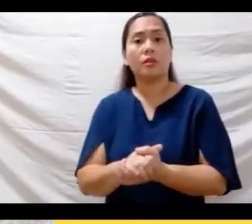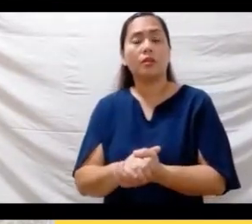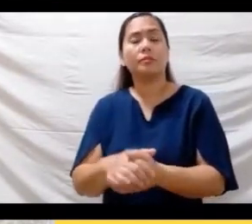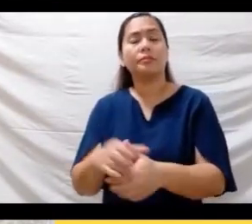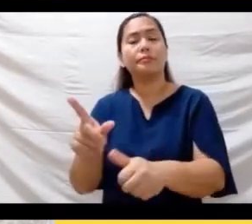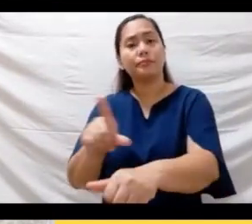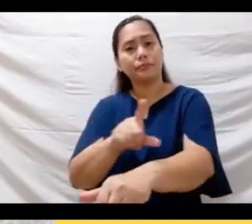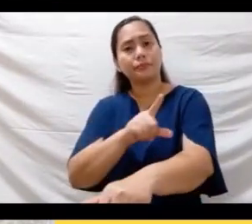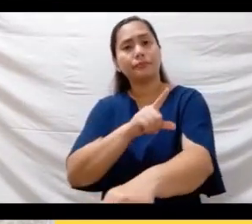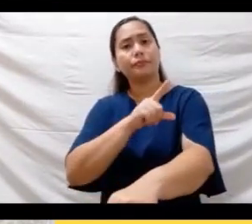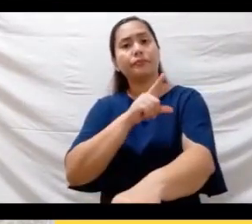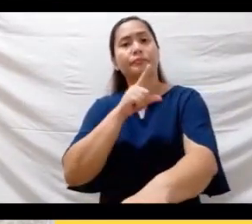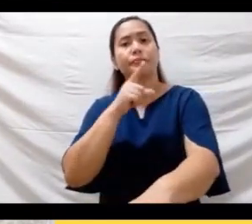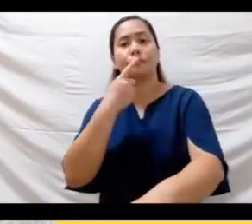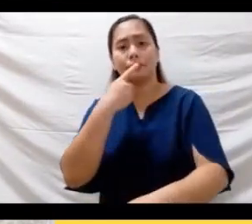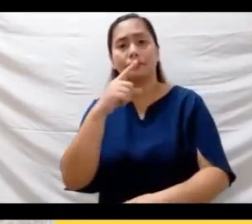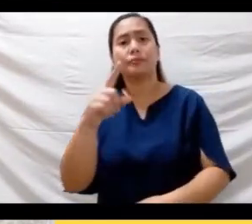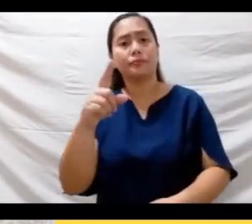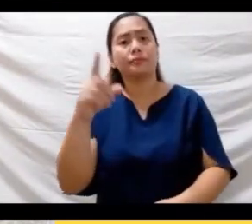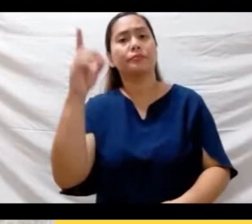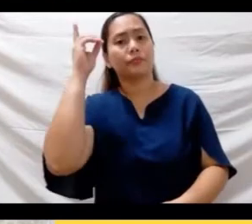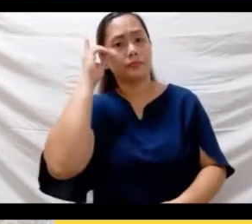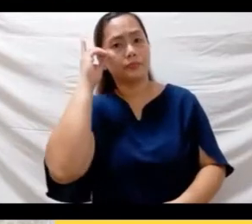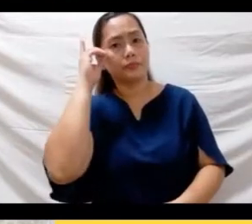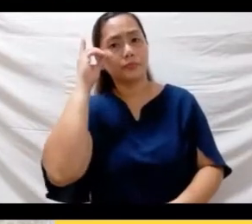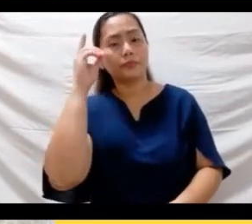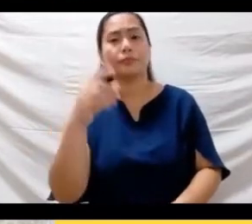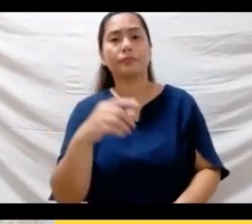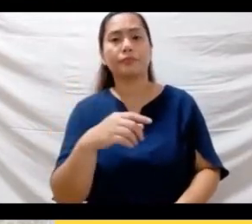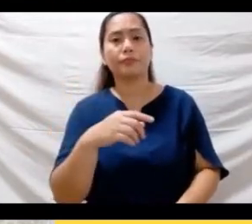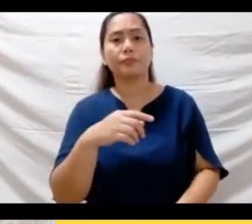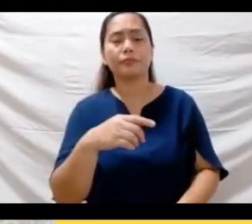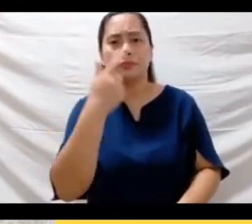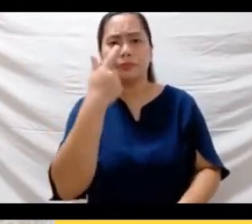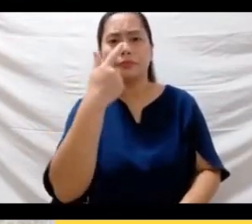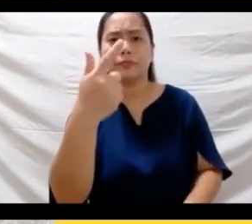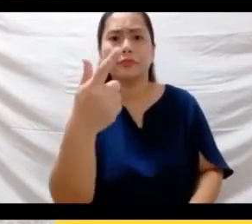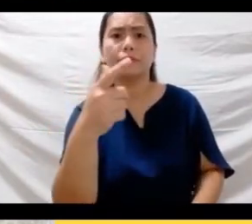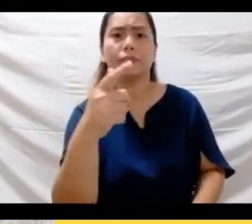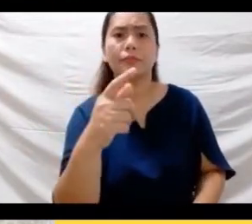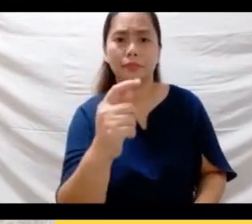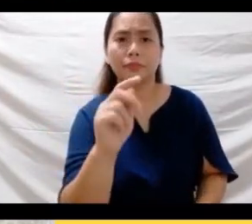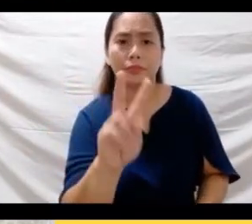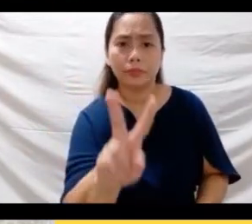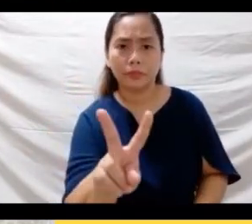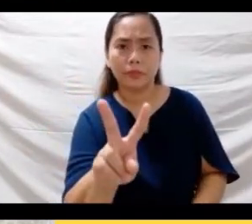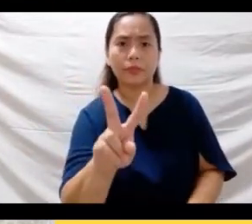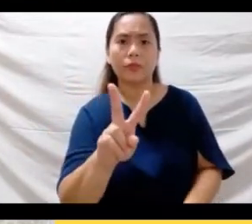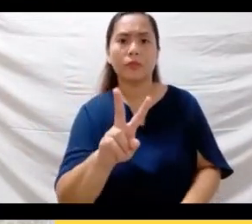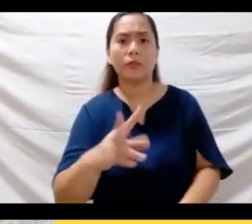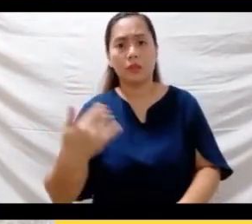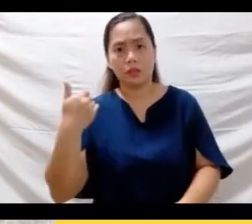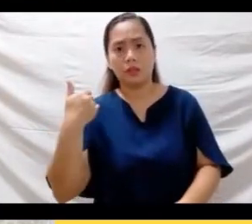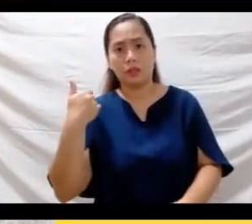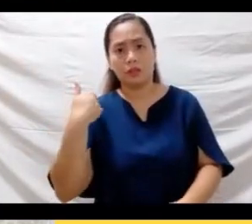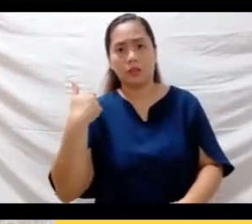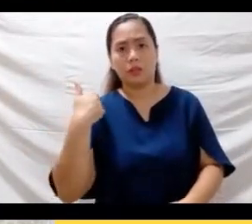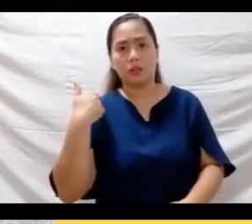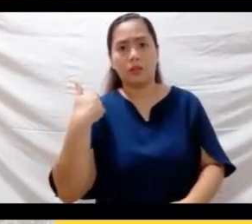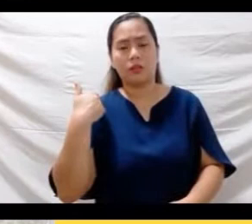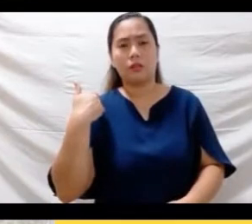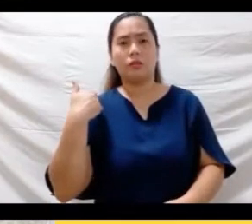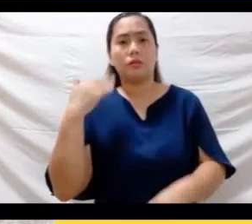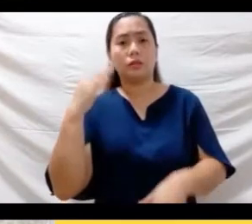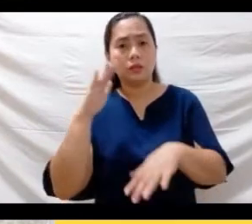bago sumagot si Dino, nakatingin pa rin siya sa telebisyon. Naghihintay na mabanggit ang